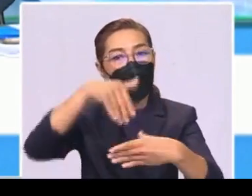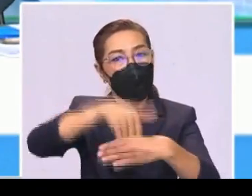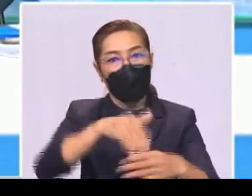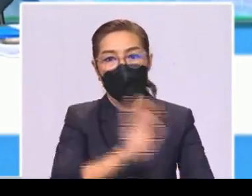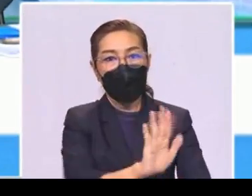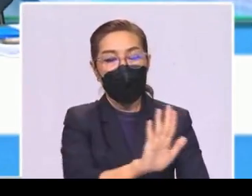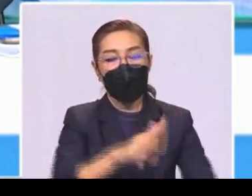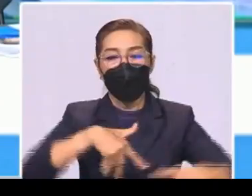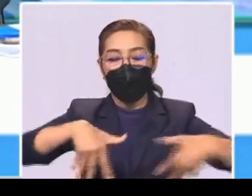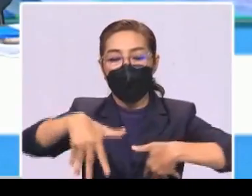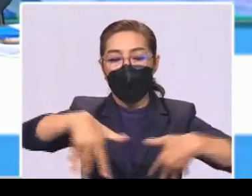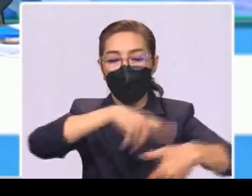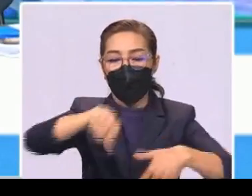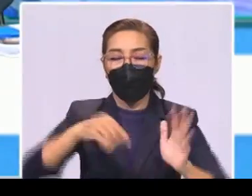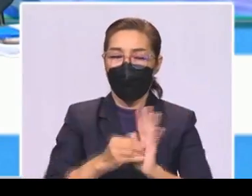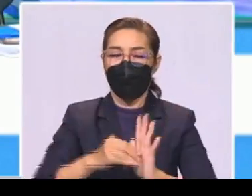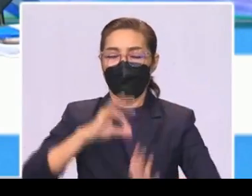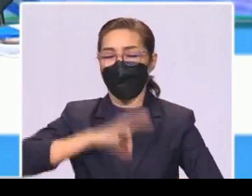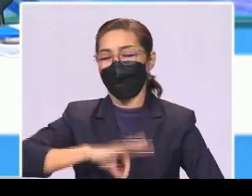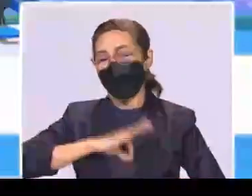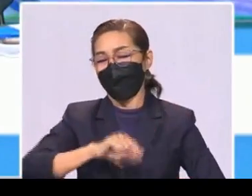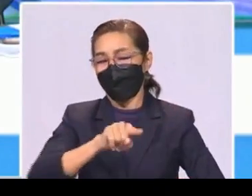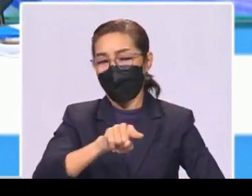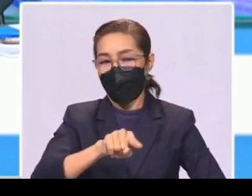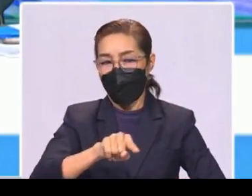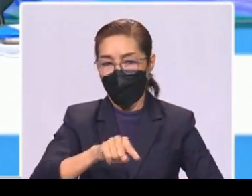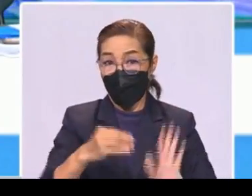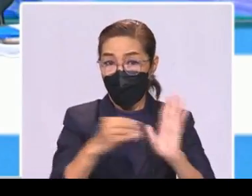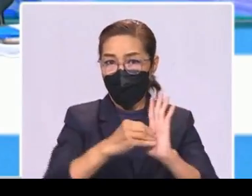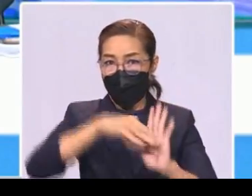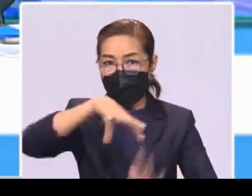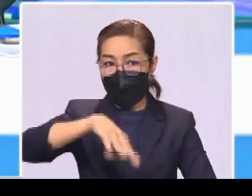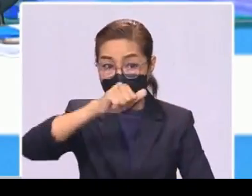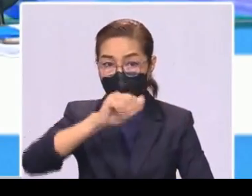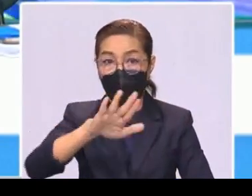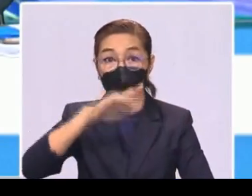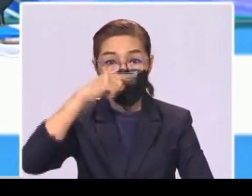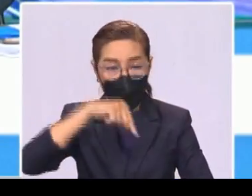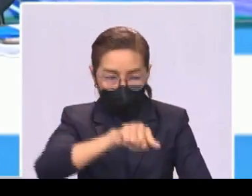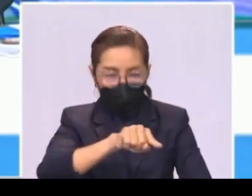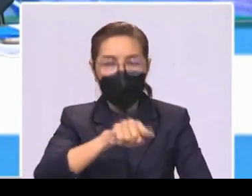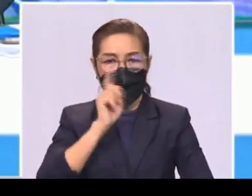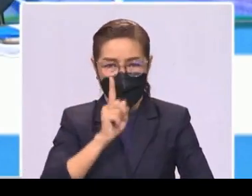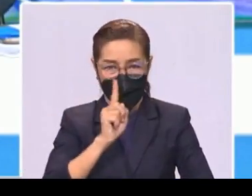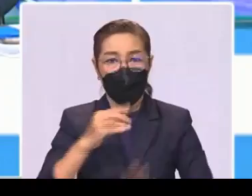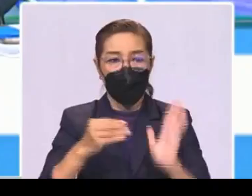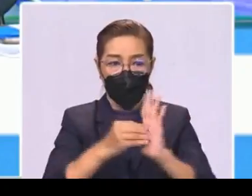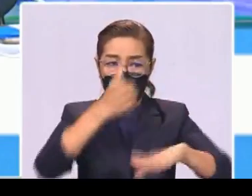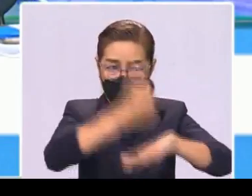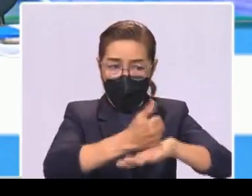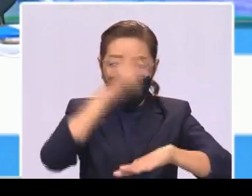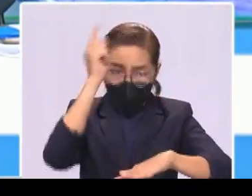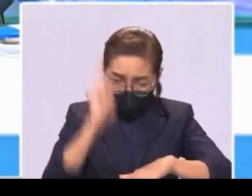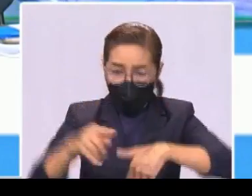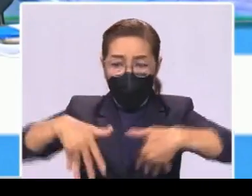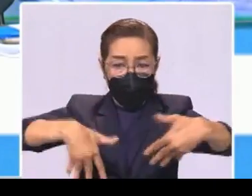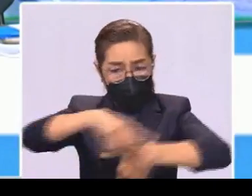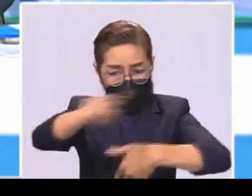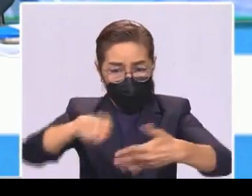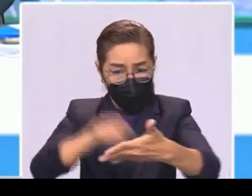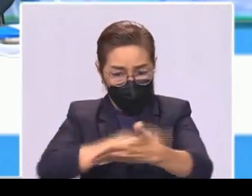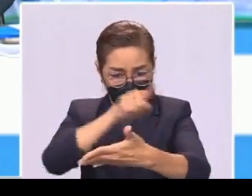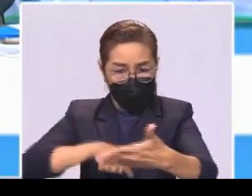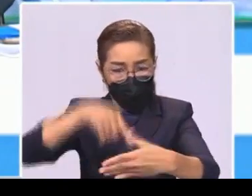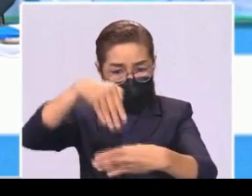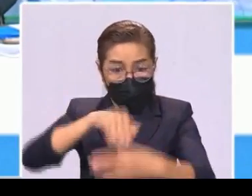ความรู้สึกว่าแหมเมืองหลวงอ่ะนะมันก็ต้องได้ผู้ว่าที่มาจากการเลือกตั้งสิอืเป็นตัว